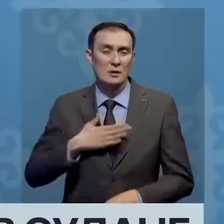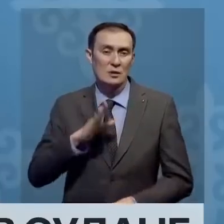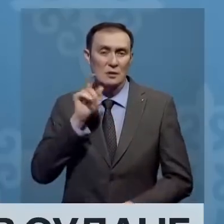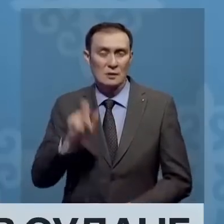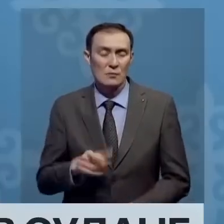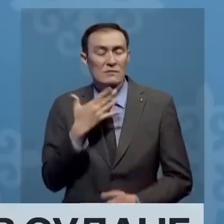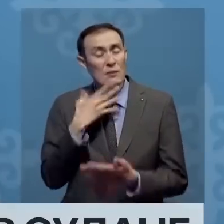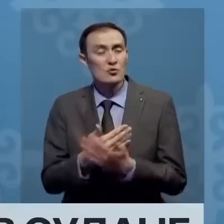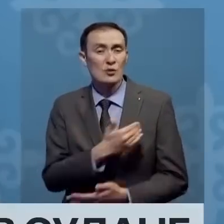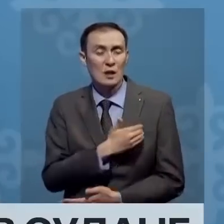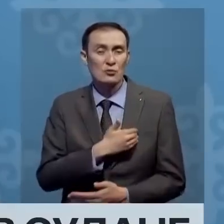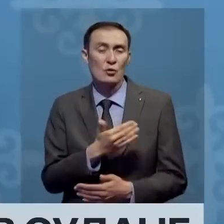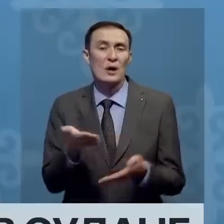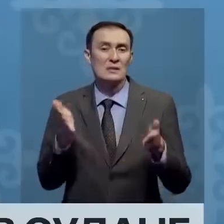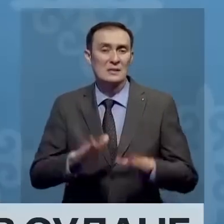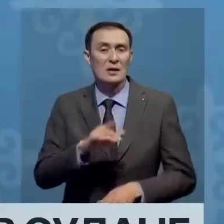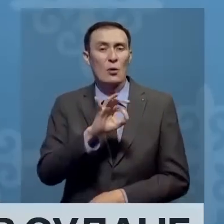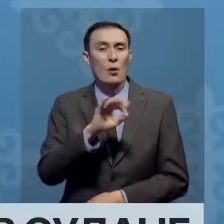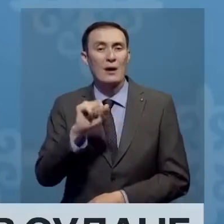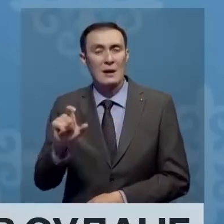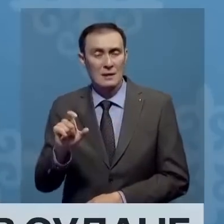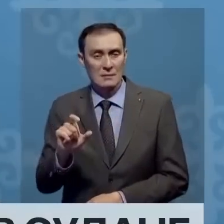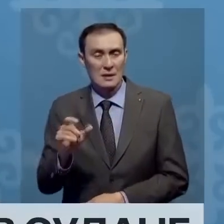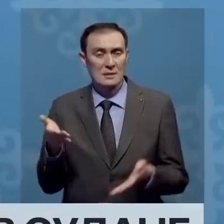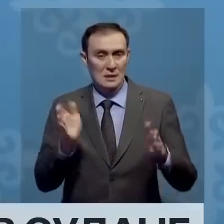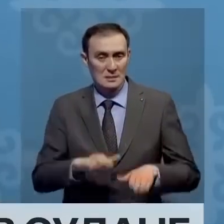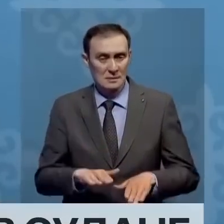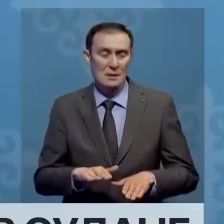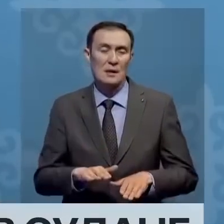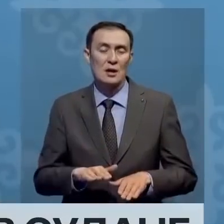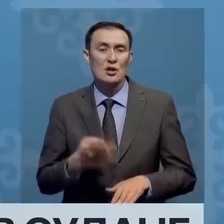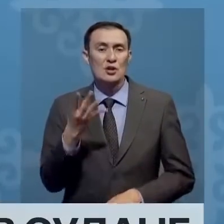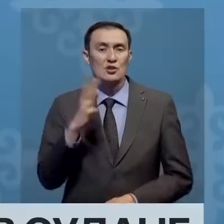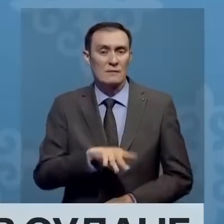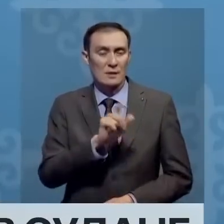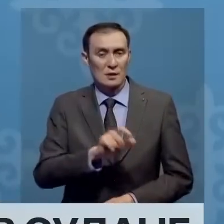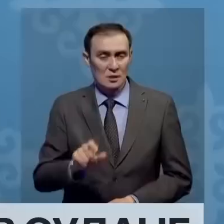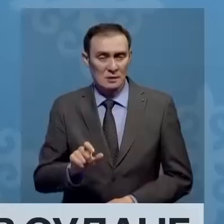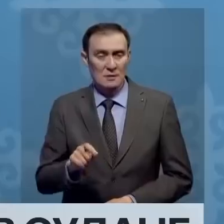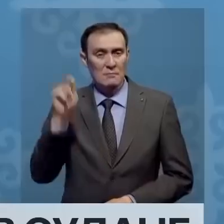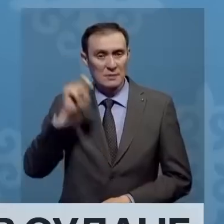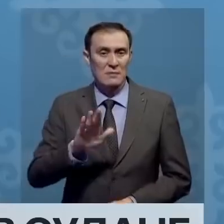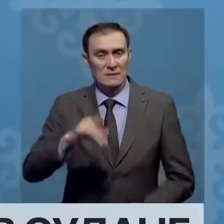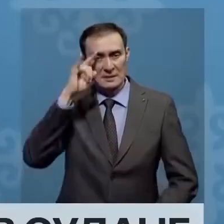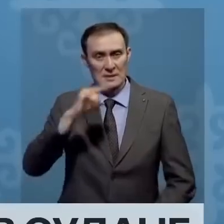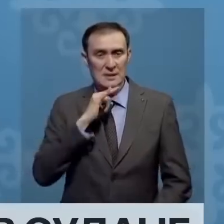соотечественница по своему желанию решила остаться в Эмиратах, в Объединенных Арабских Эмиратах. Четверо наших сограждан прибыли в